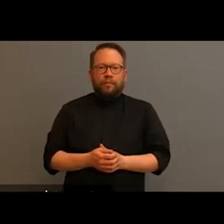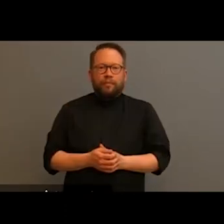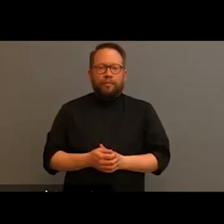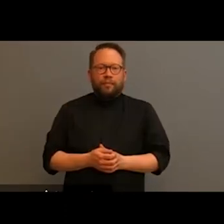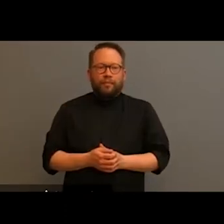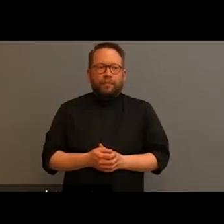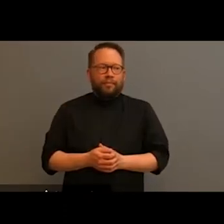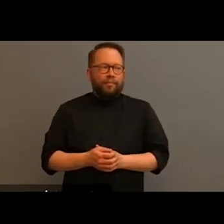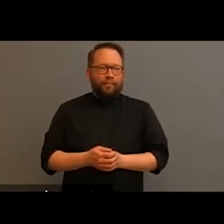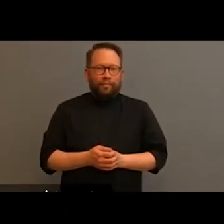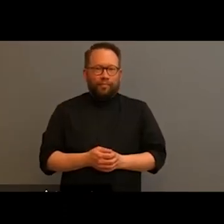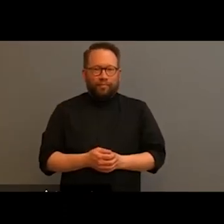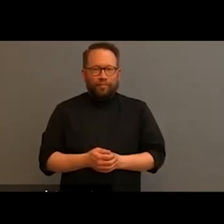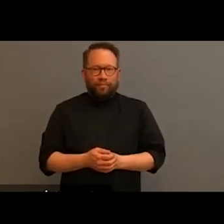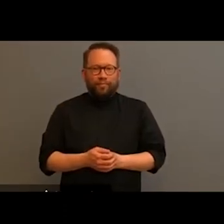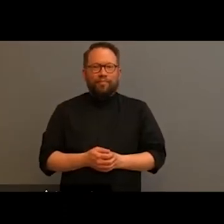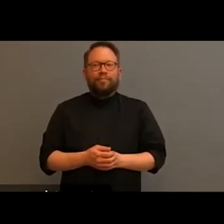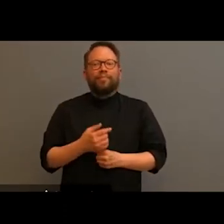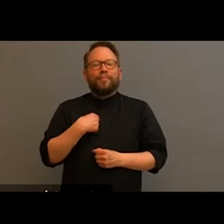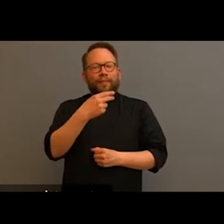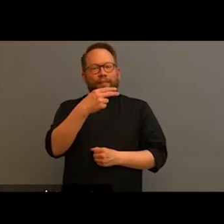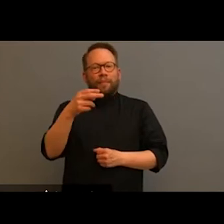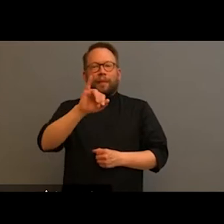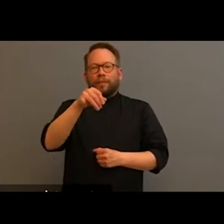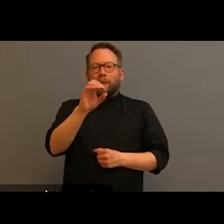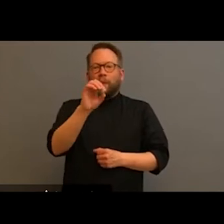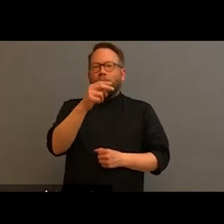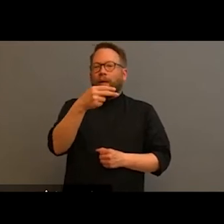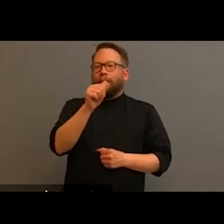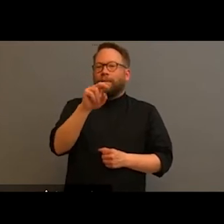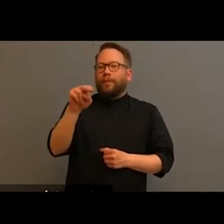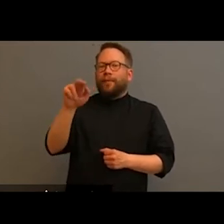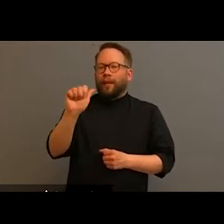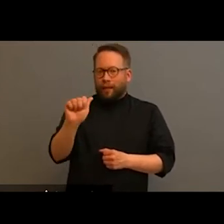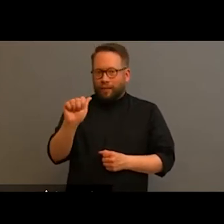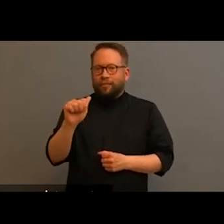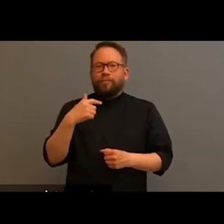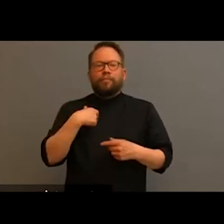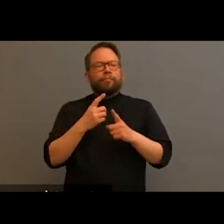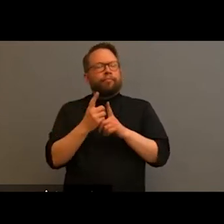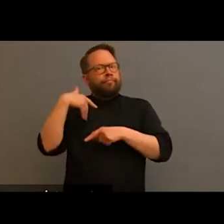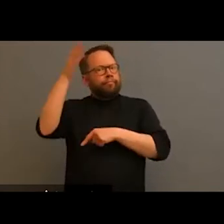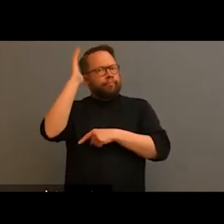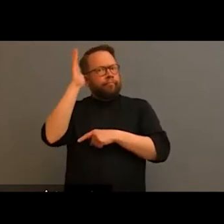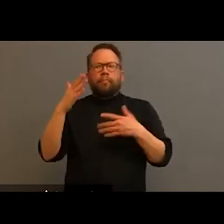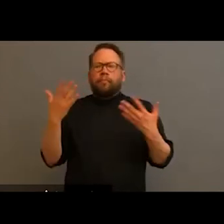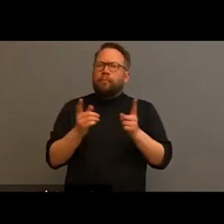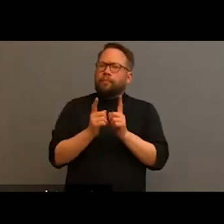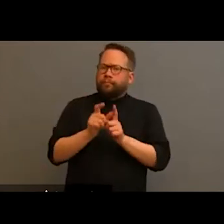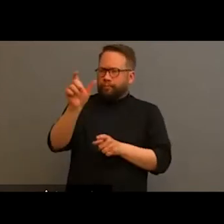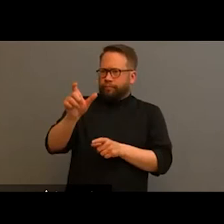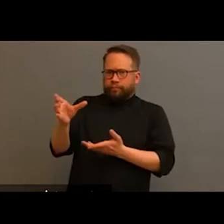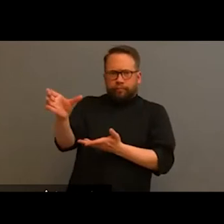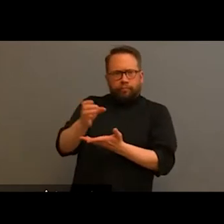All right. My name is Johanna and I will talk about having an employment, decent work is both